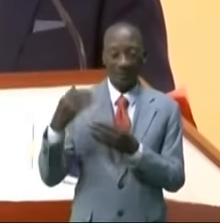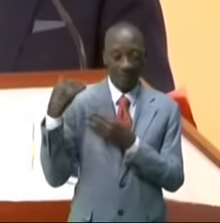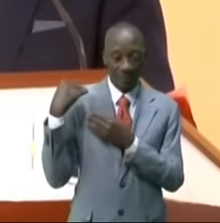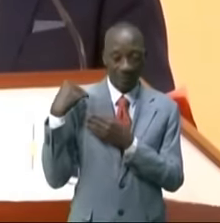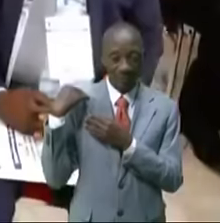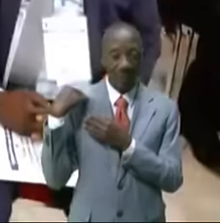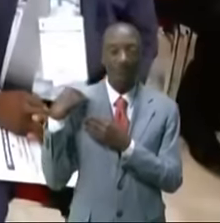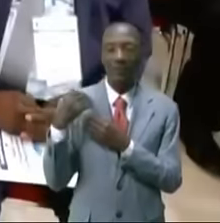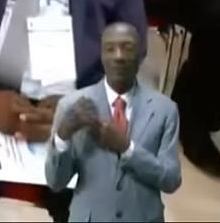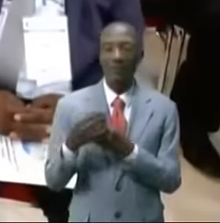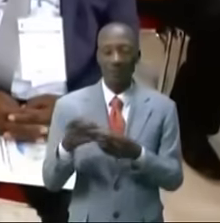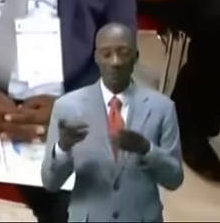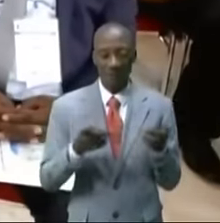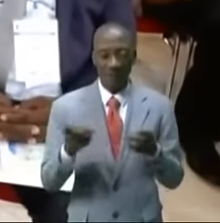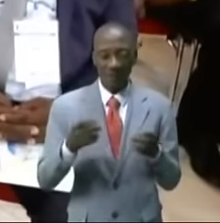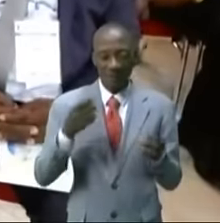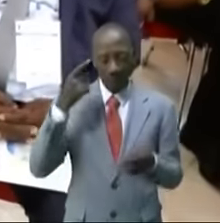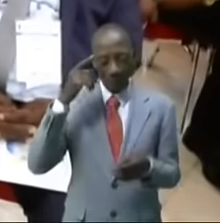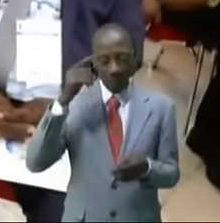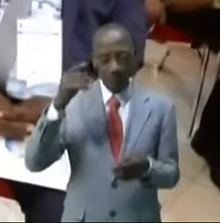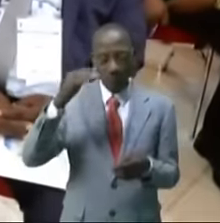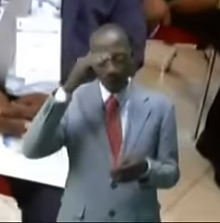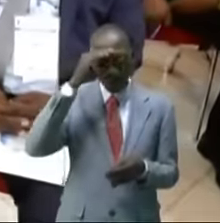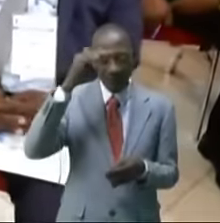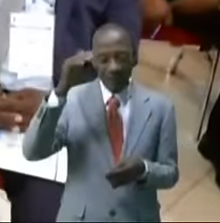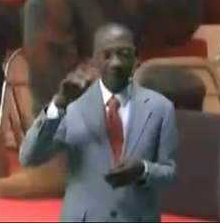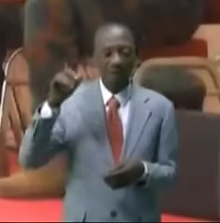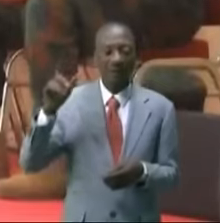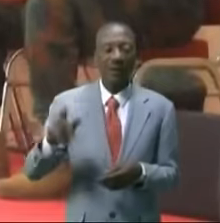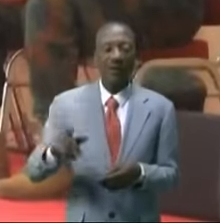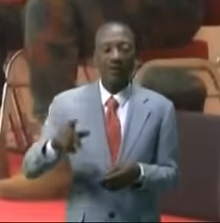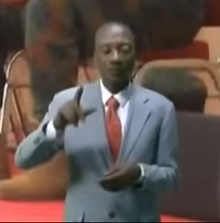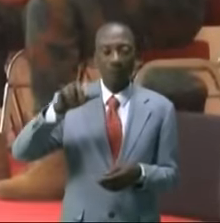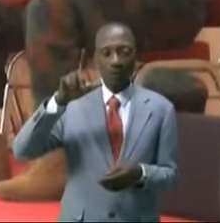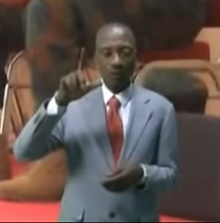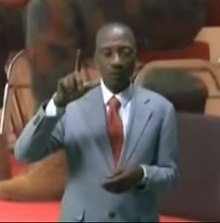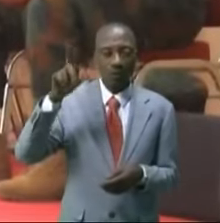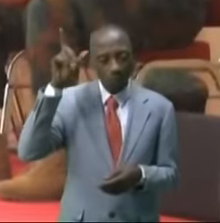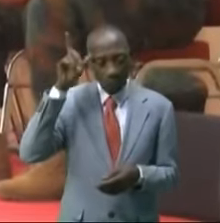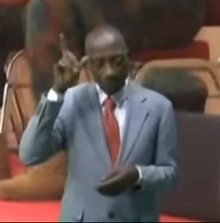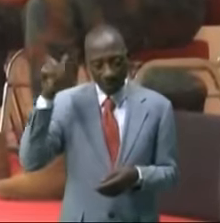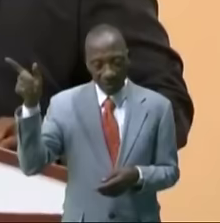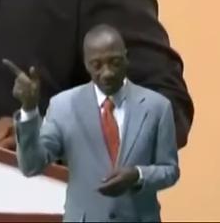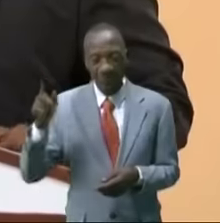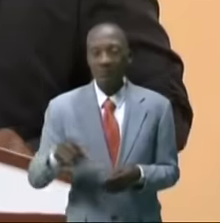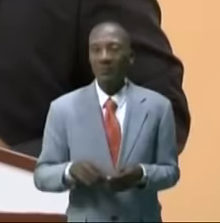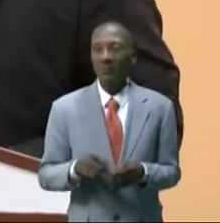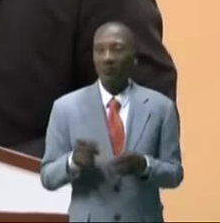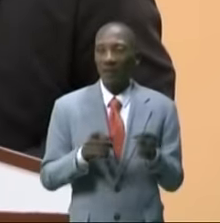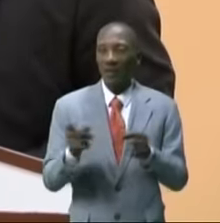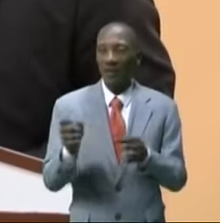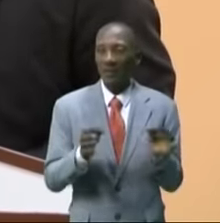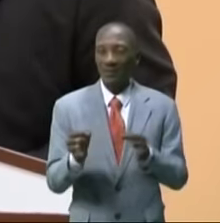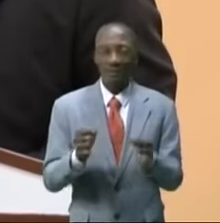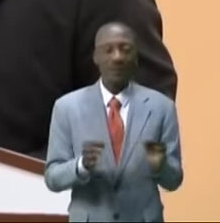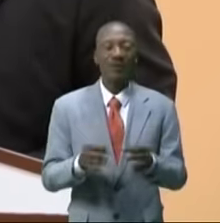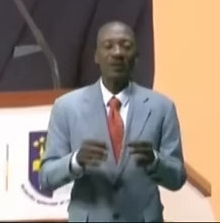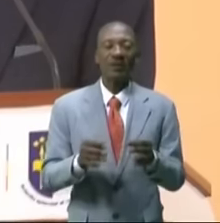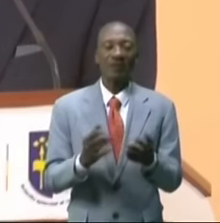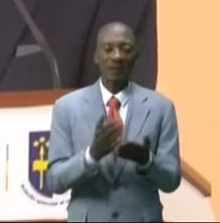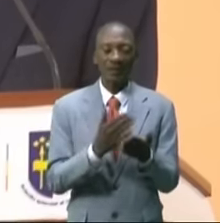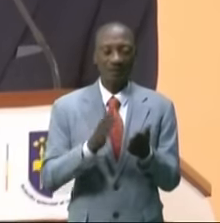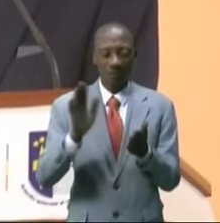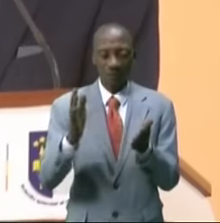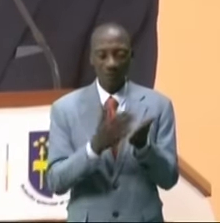recteur de l'UNILU, a exhorté les participants d'unir leurs forces pour contribuer au développement de ce pays aux